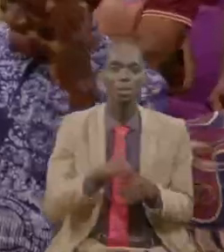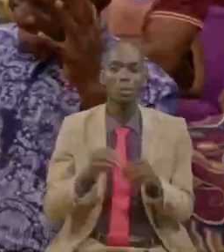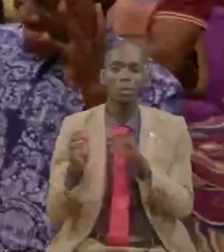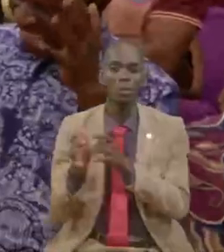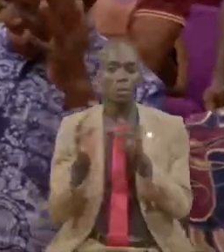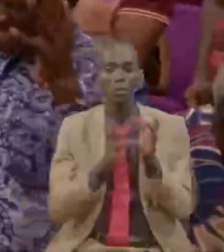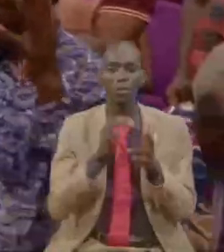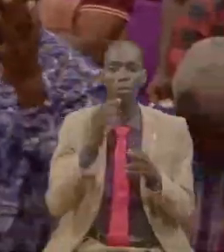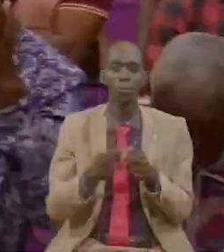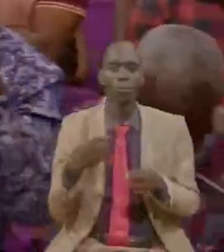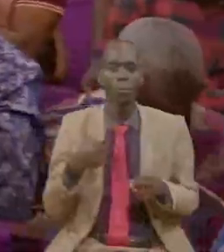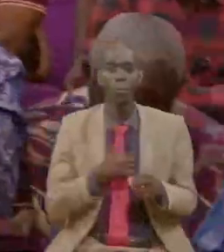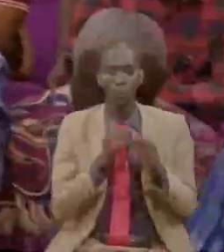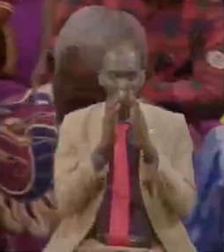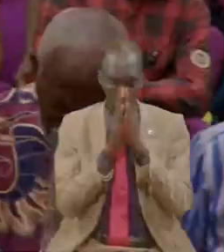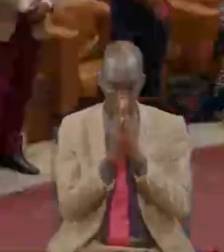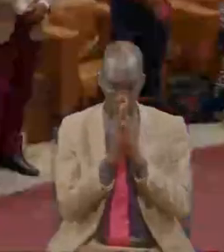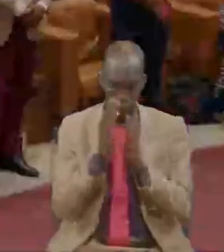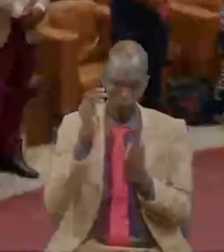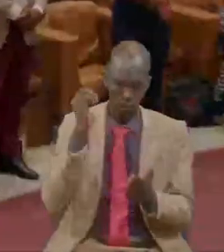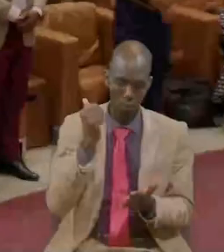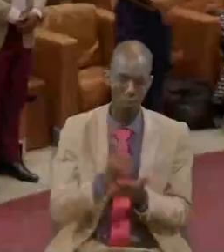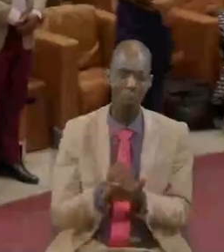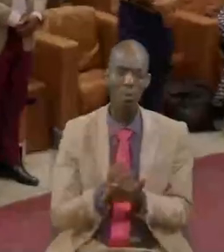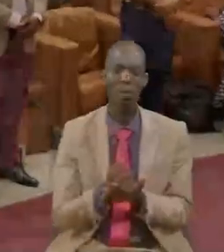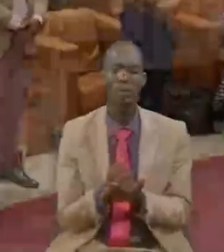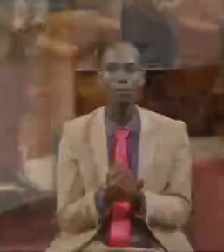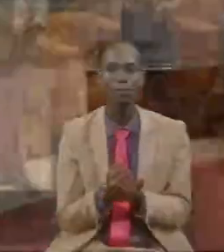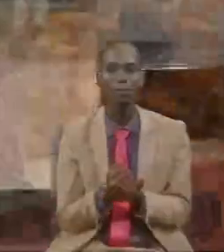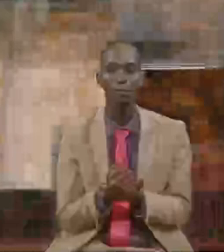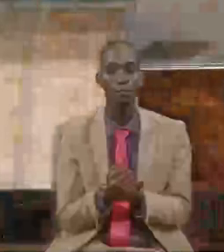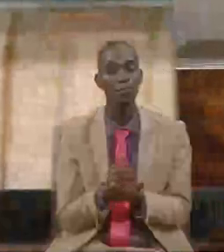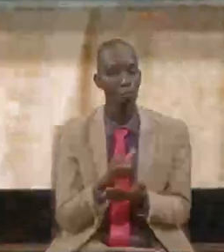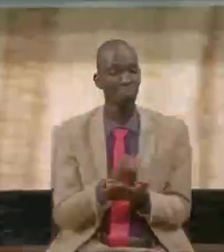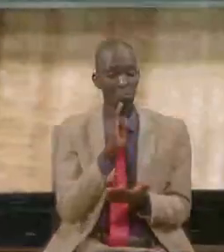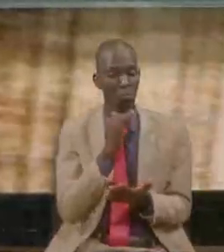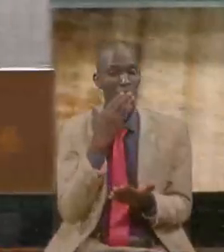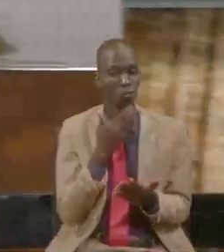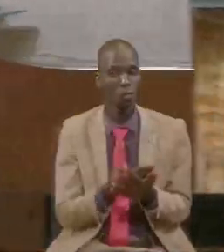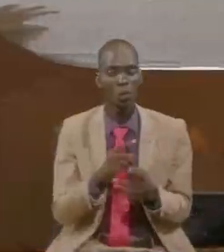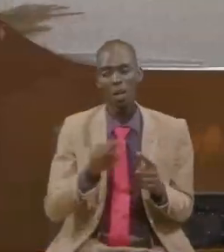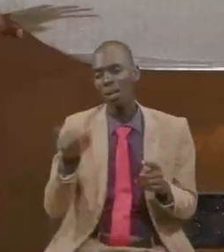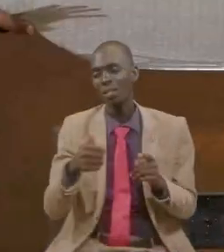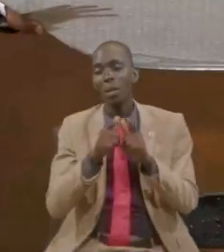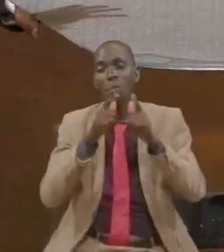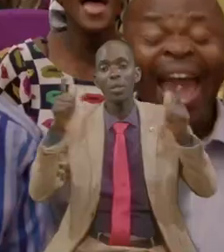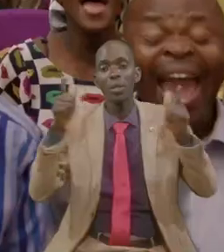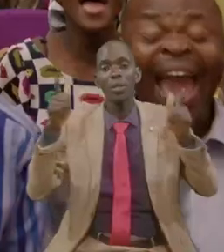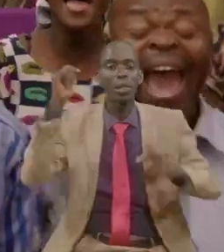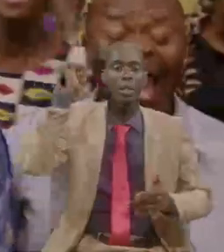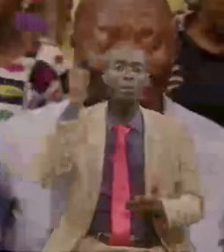Au nom de Jésus, nous prions. C'est bon.